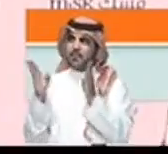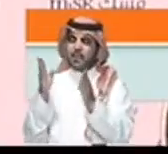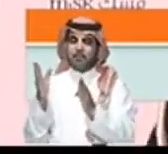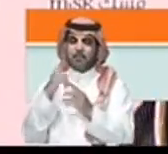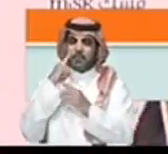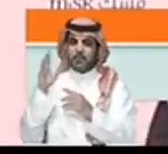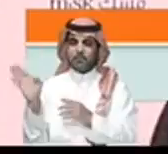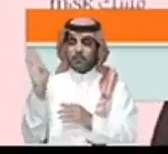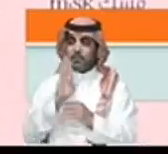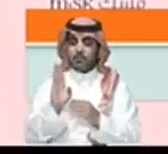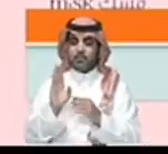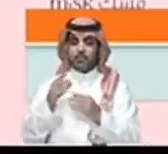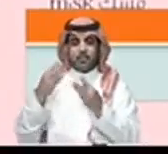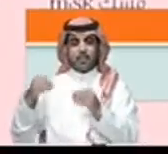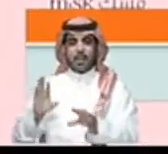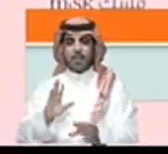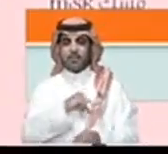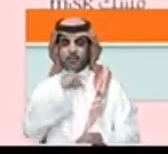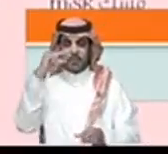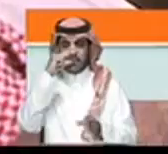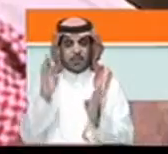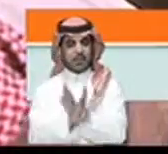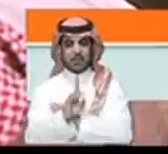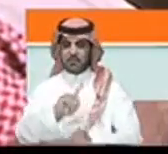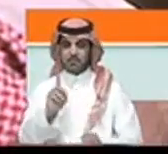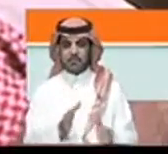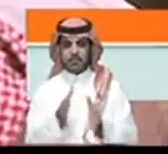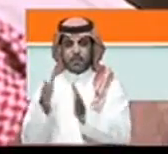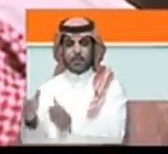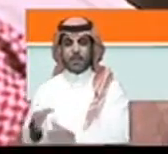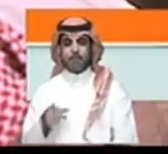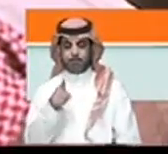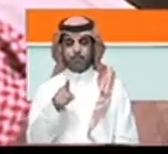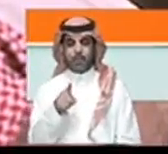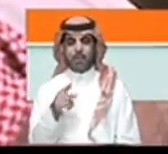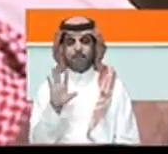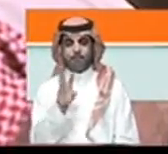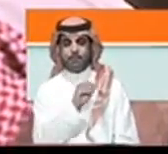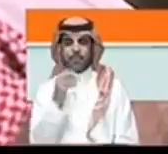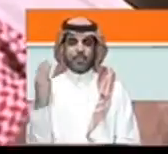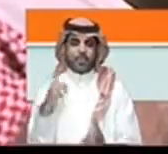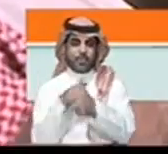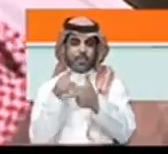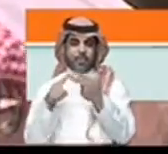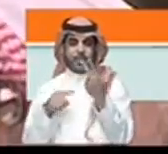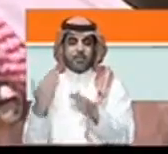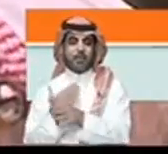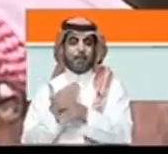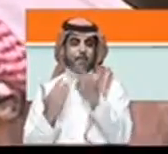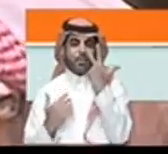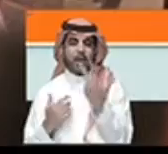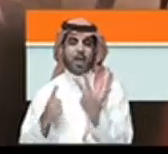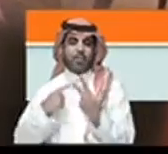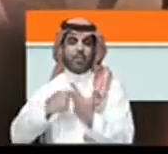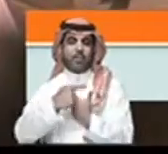فيها لا ينافي ما جاء به الشيخ المغامسي يذكر بان هناك ثلاثه اسباب تحد من